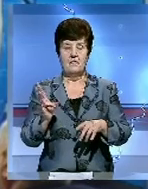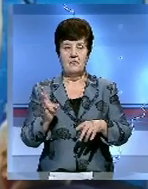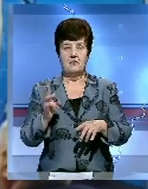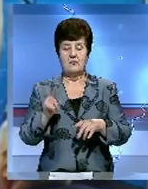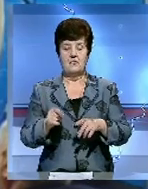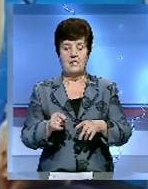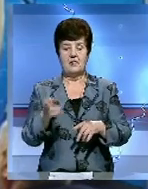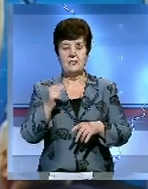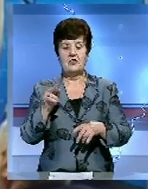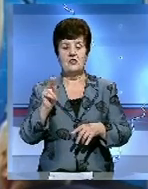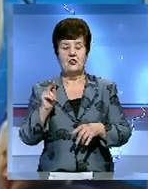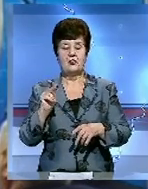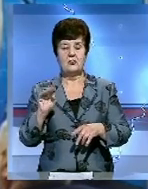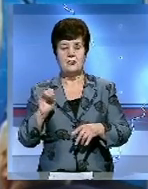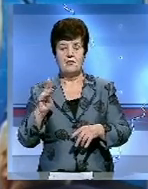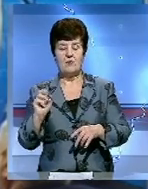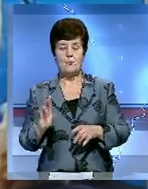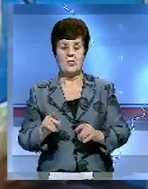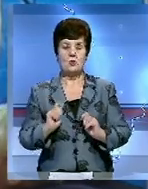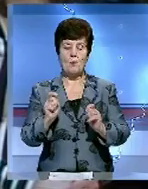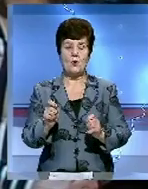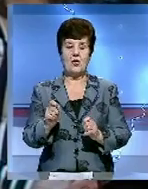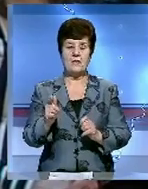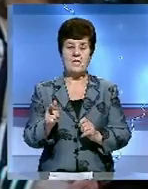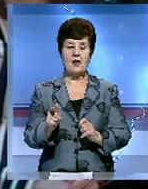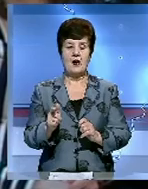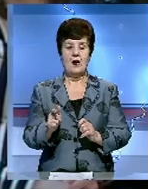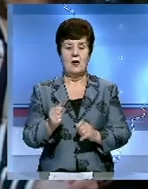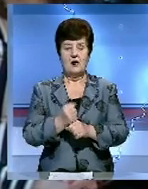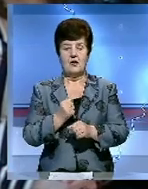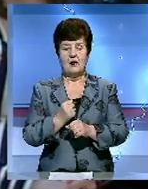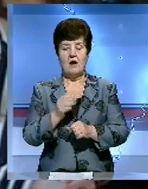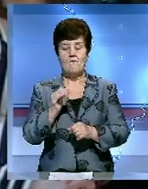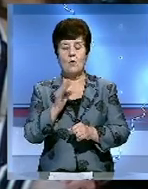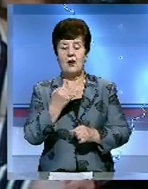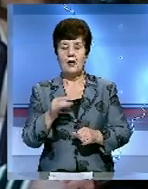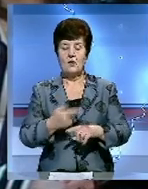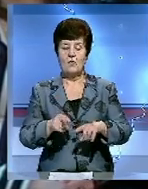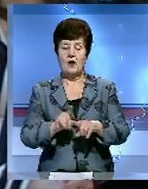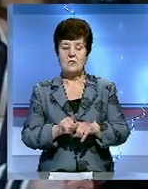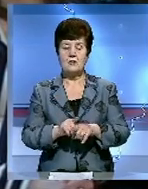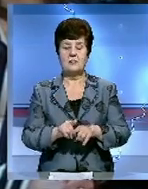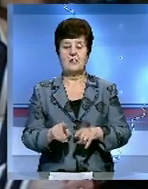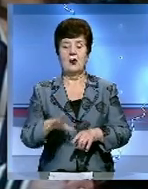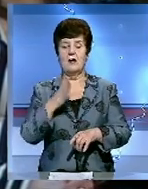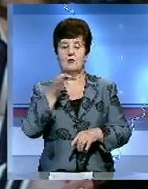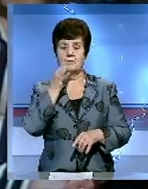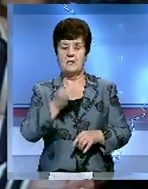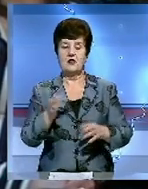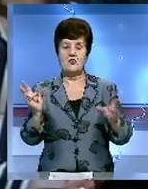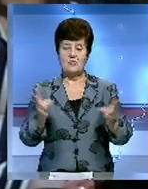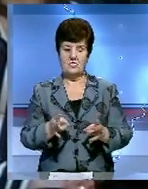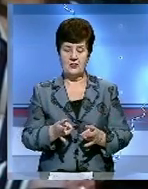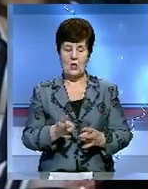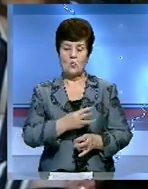decisive pentru a aborda provocările rămase. Realizarea acestei agende foarte ambițioase necesită o voință